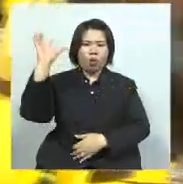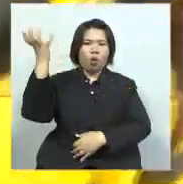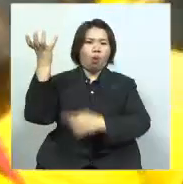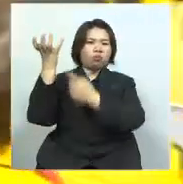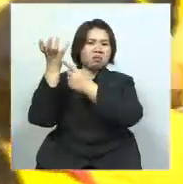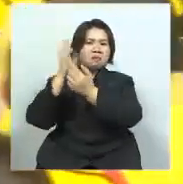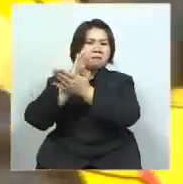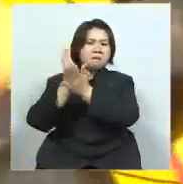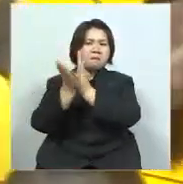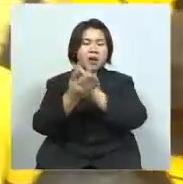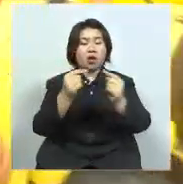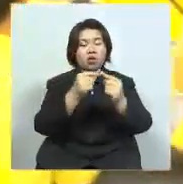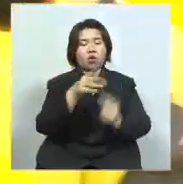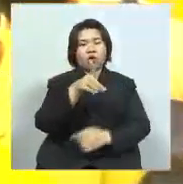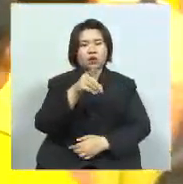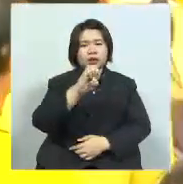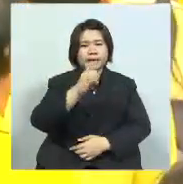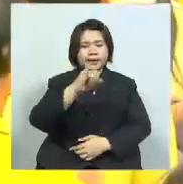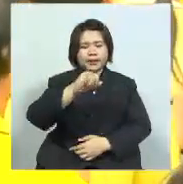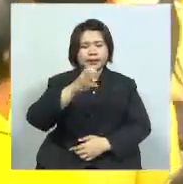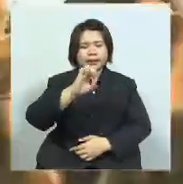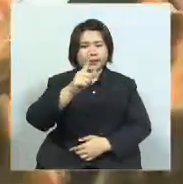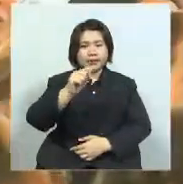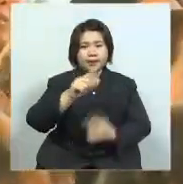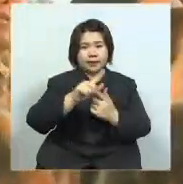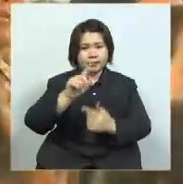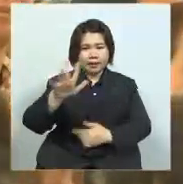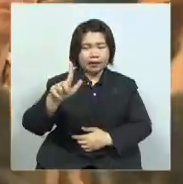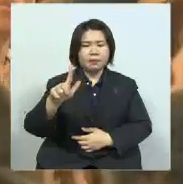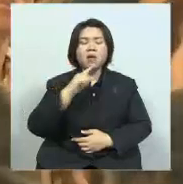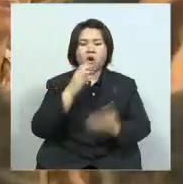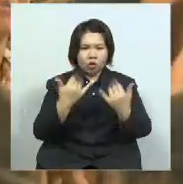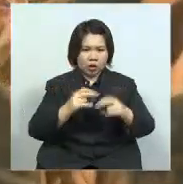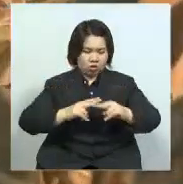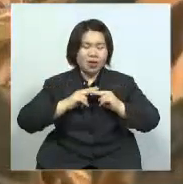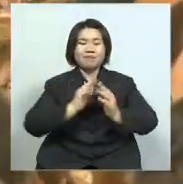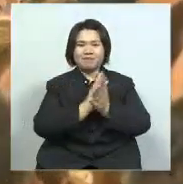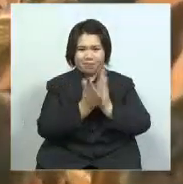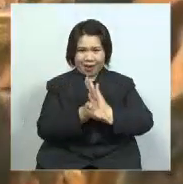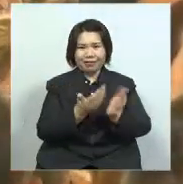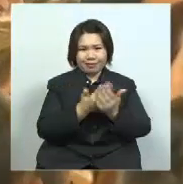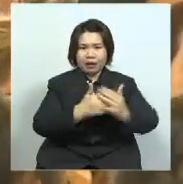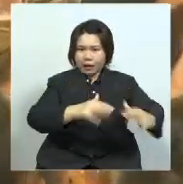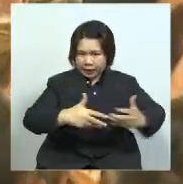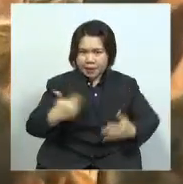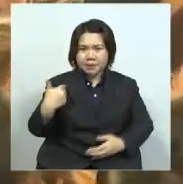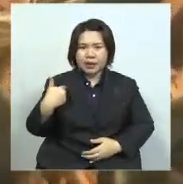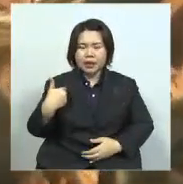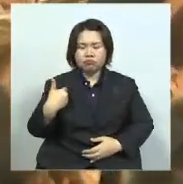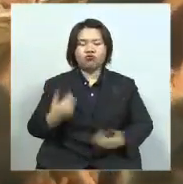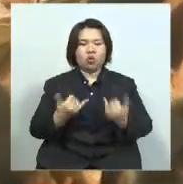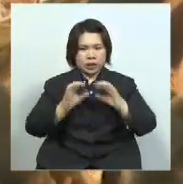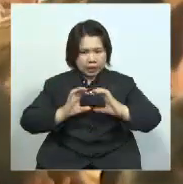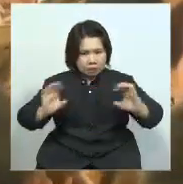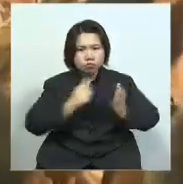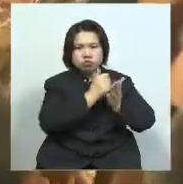แปลงเข้าสู่ยุคดิจิทัลเพื่อสร้างรายได้ในโลกออนไลน์ประชาชนสามารถปรับเปลี่ยนตัวได้ซึ่งรัฐบาลให้ความสำคัญในการช่วยเหลือประชา